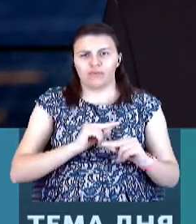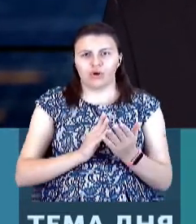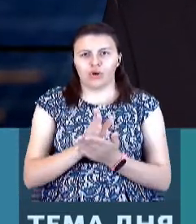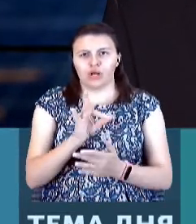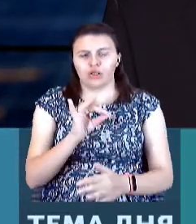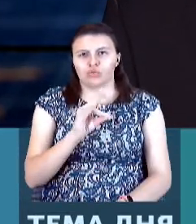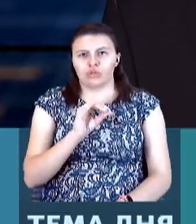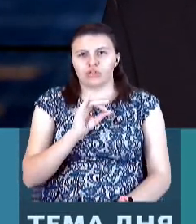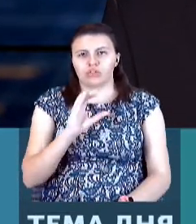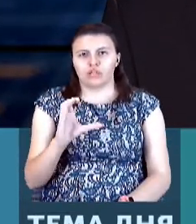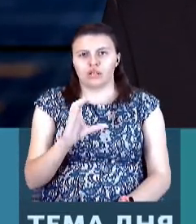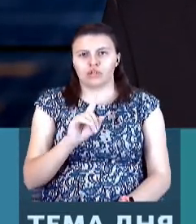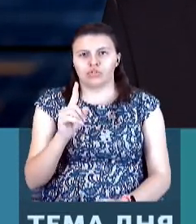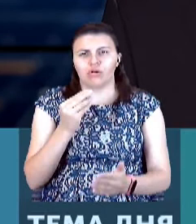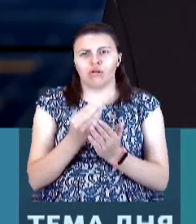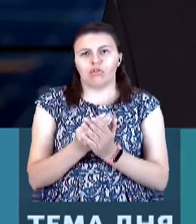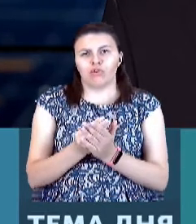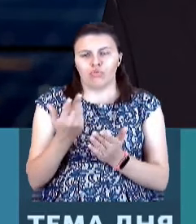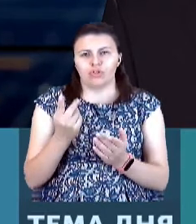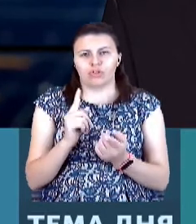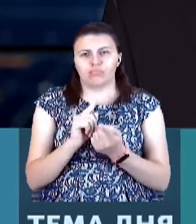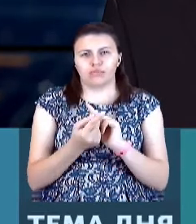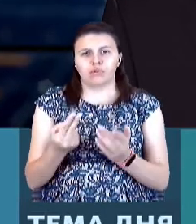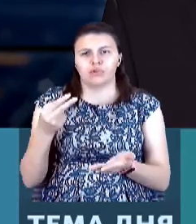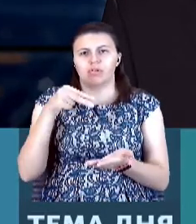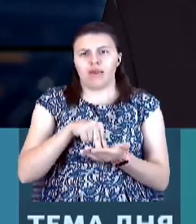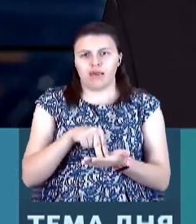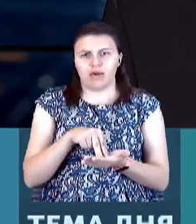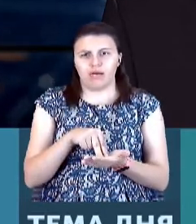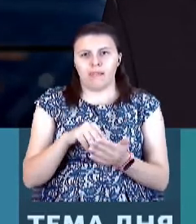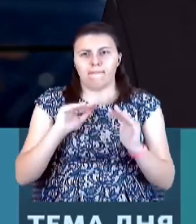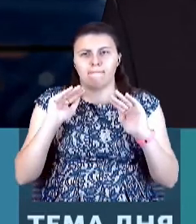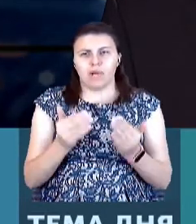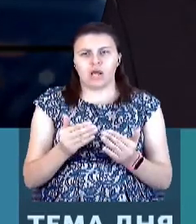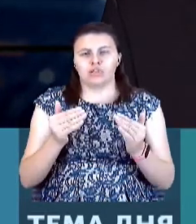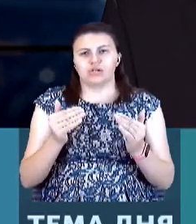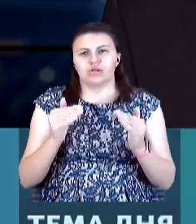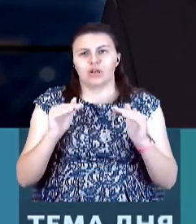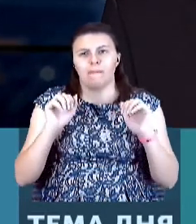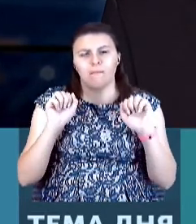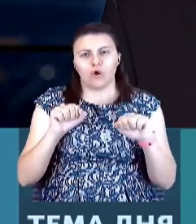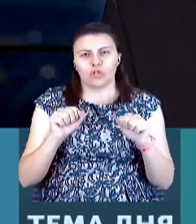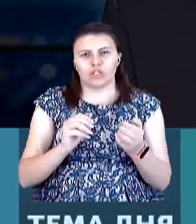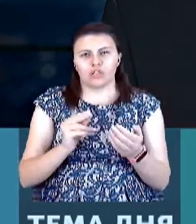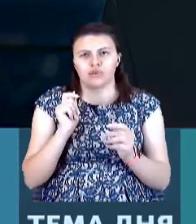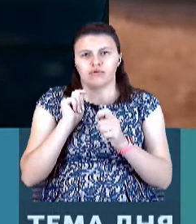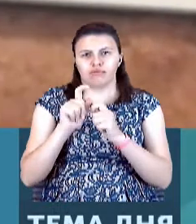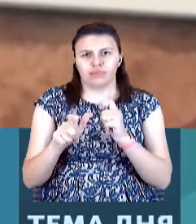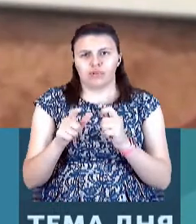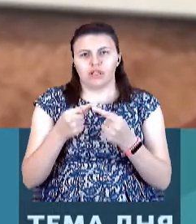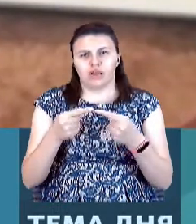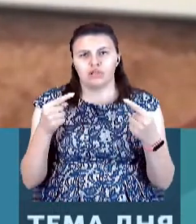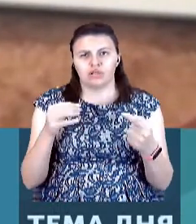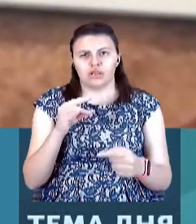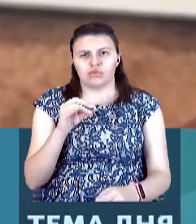що дорожчим стає, що менше можливості спрямовувати кошти на інші засоби. Це